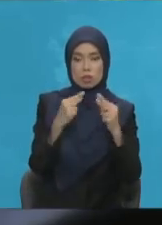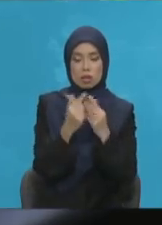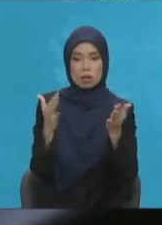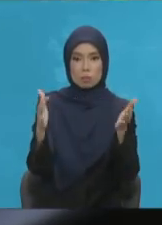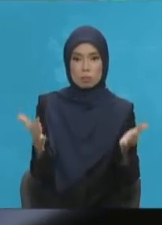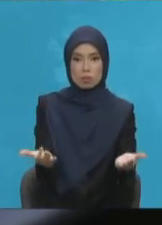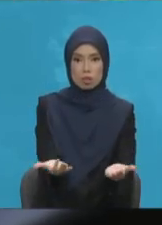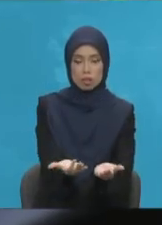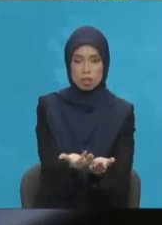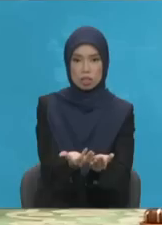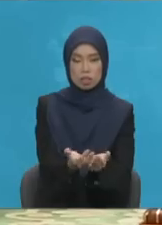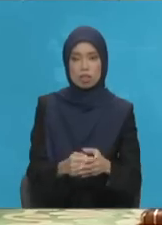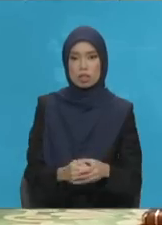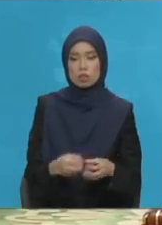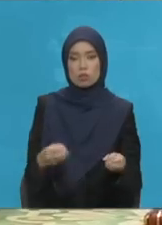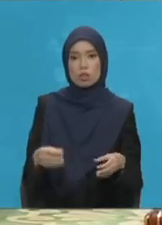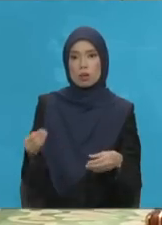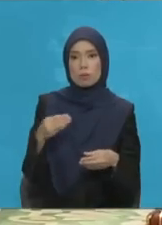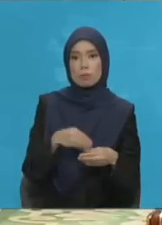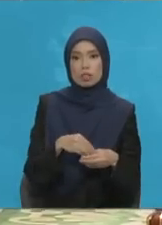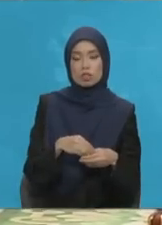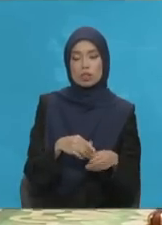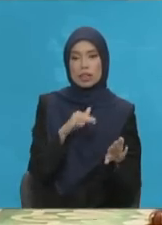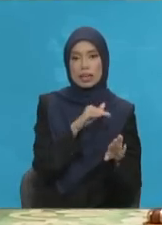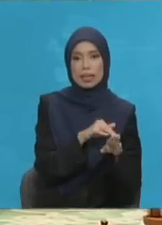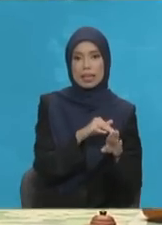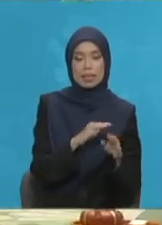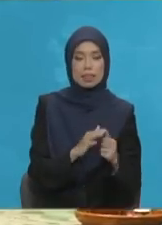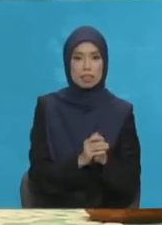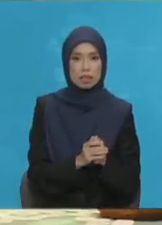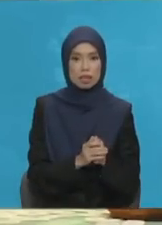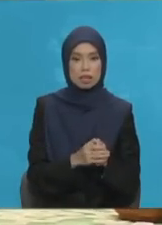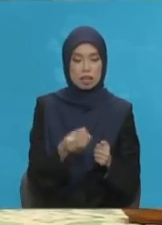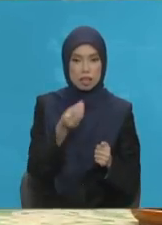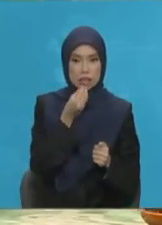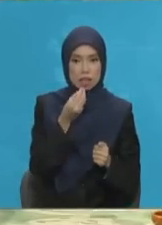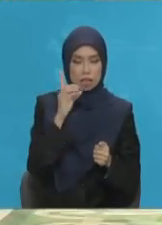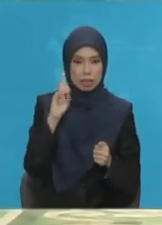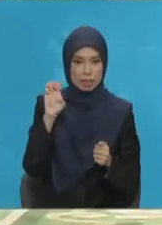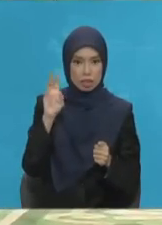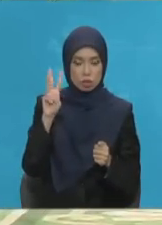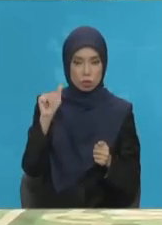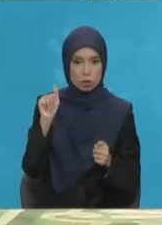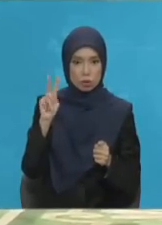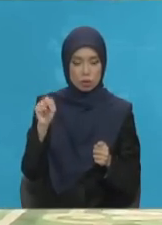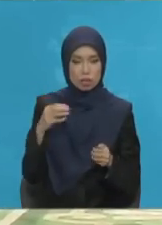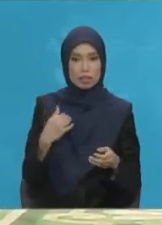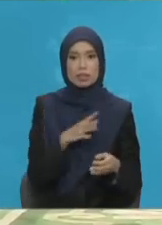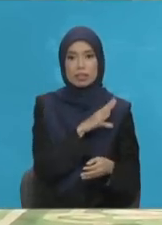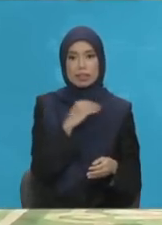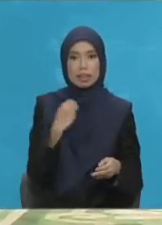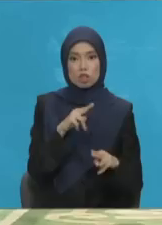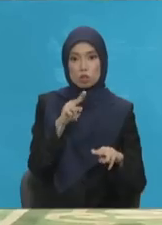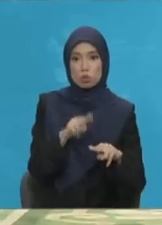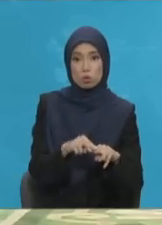disalin masuk semula Ke balai persantapan diikuti oleh Dian 16 dan duduk di tengah-tengah